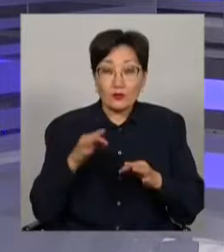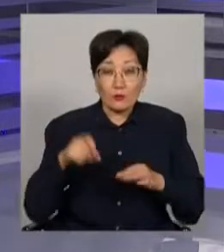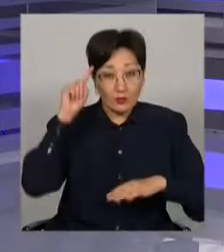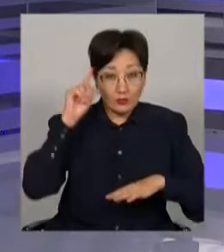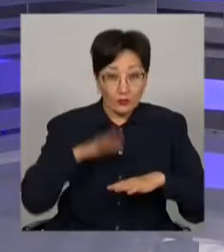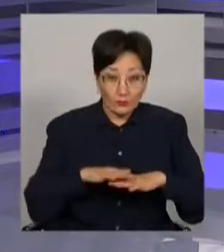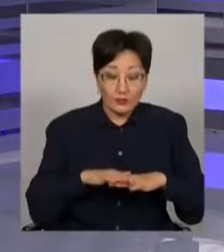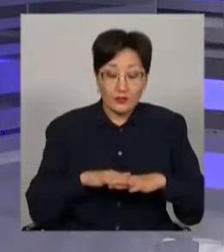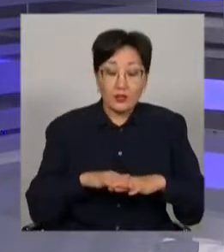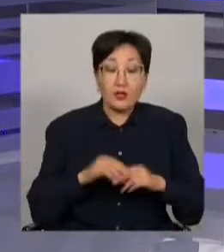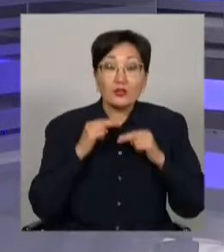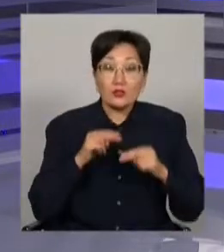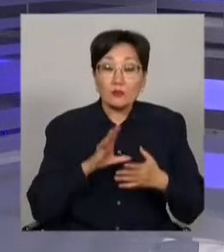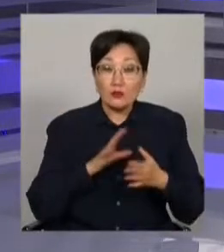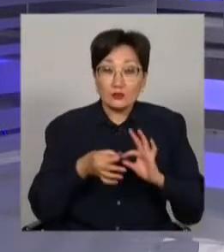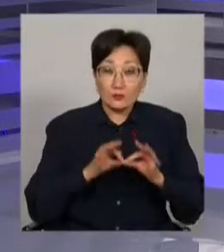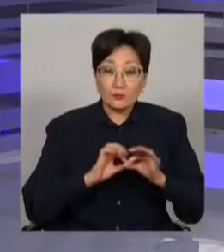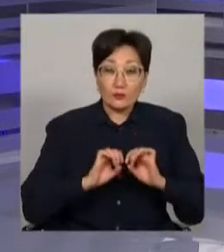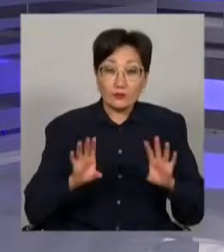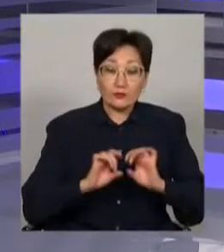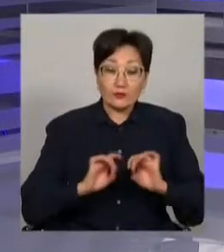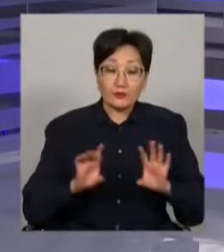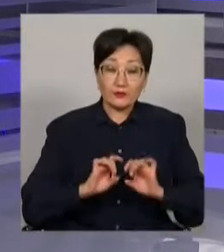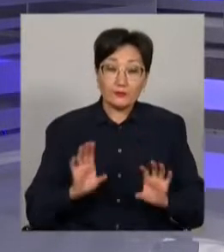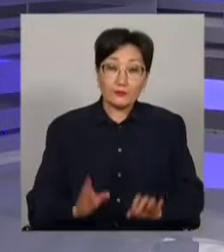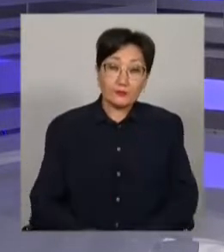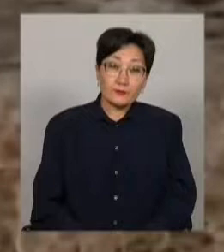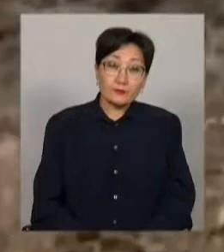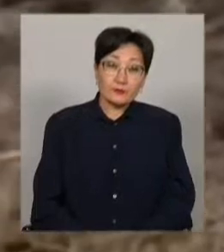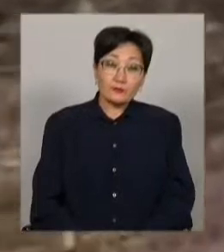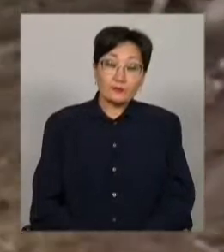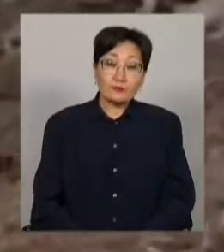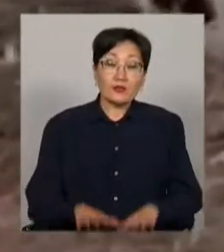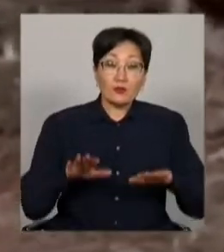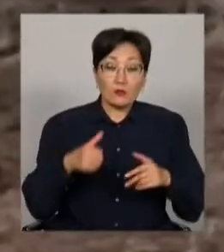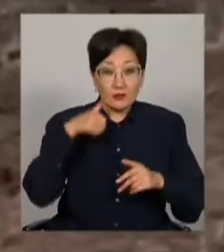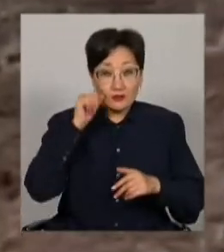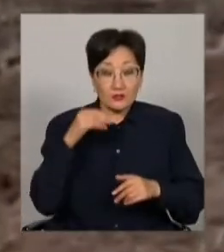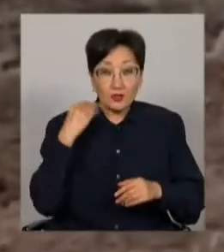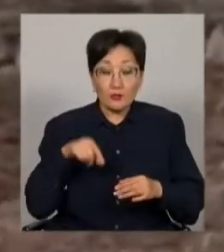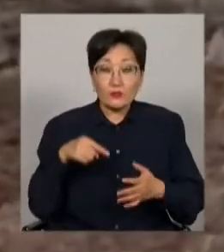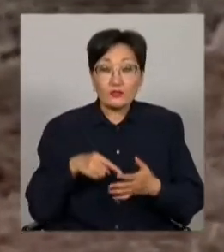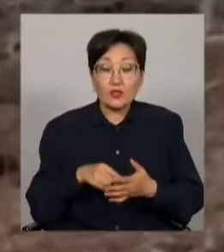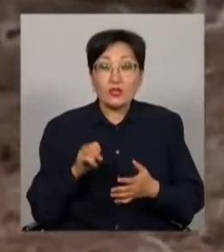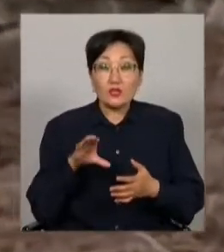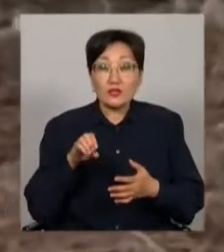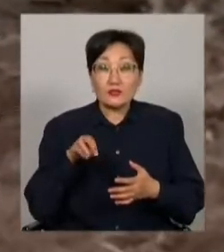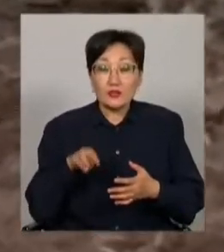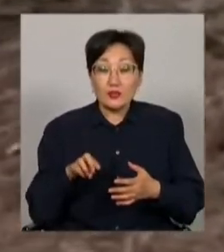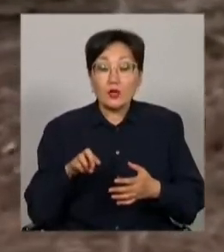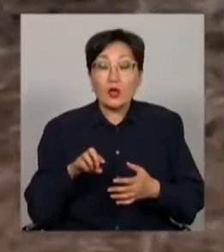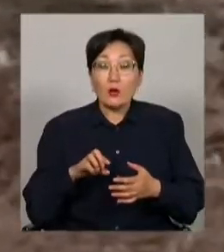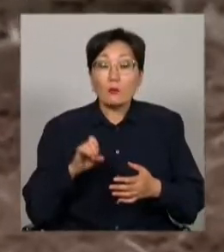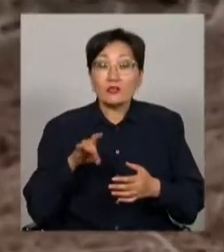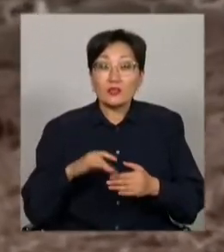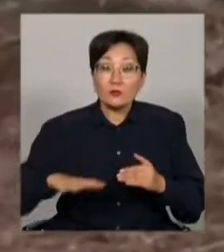де назарға алыпты. Толығырақ әріптесім Асылбек Тойбек тарқатады. Оқиға кеше Ақтөбе қаласындағы Есет Батыр тұрғын үй алабында